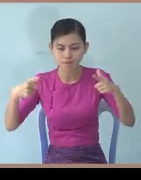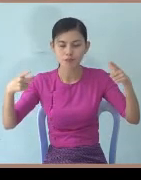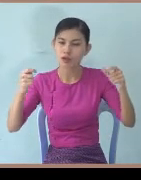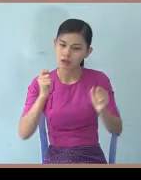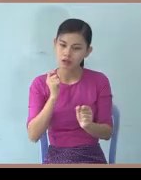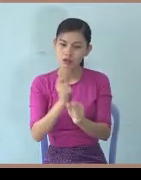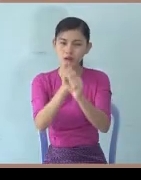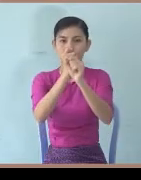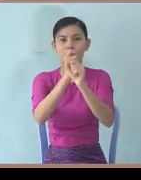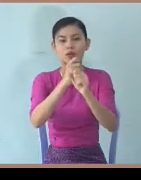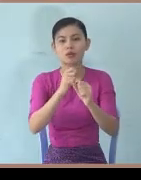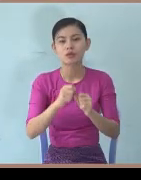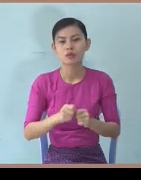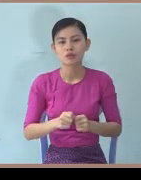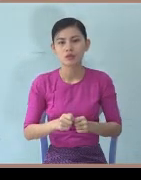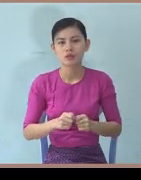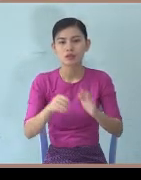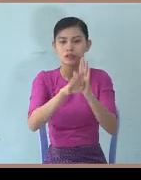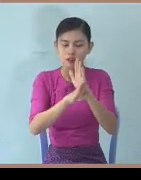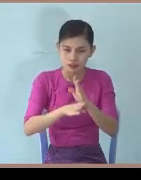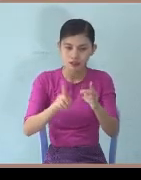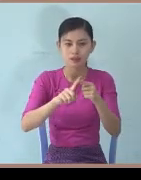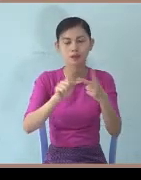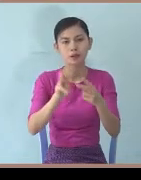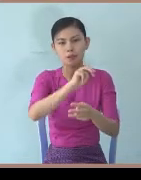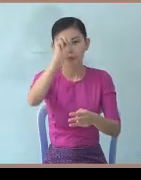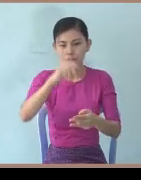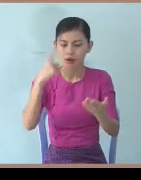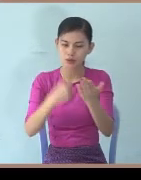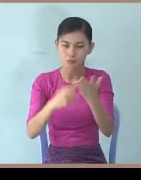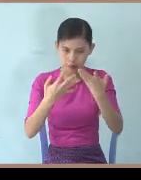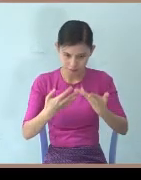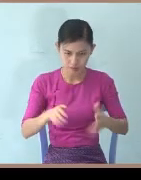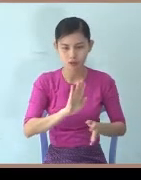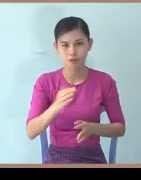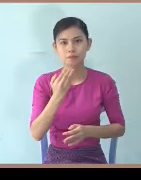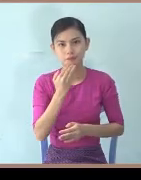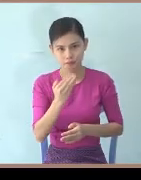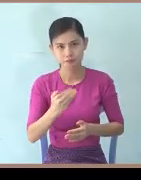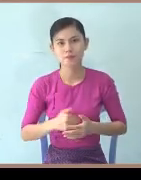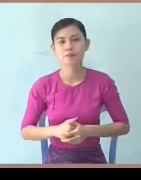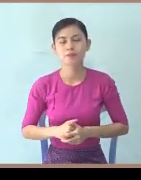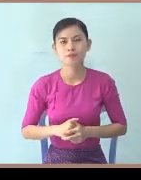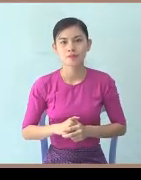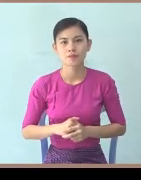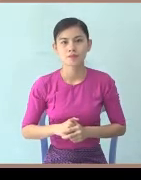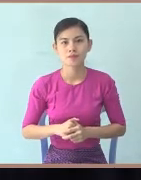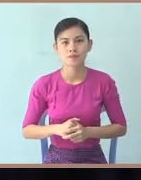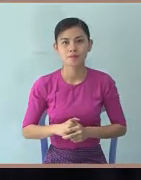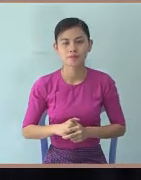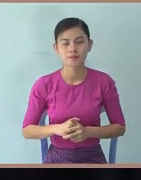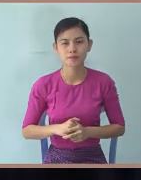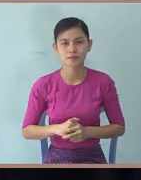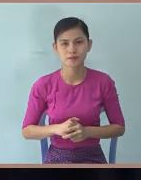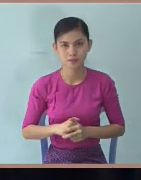များကြီးမွေးထုတ်ပြီးမှလုပ်သွားဖို့ကျွန်တော်စီမှာတိကျခိုင်မာတဲ့မူဝါဒရှိပါတယ်။ကျေးဇူးတင်ပါတယ် ဟုတ်ကဲ့ပါဆရာကျေး